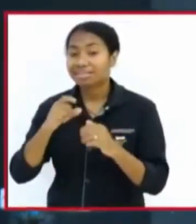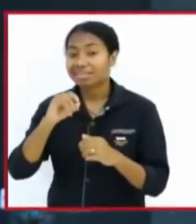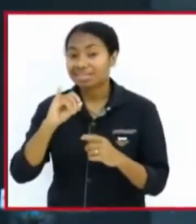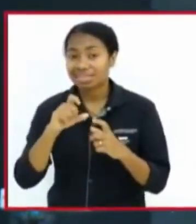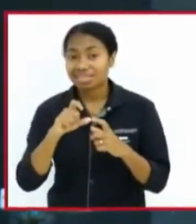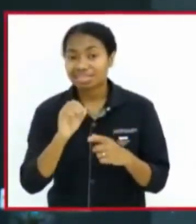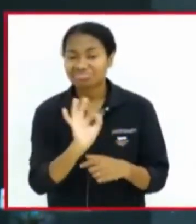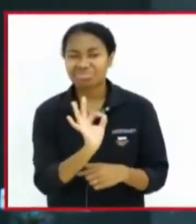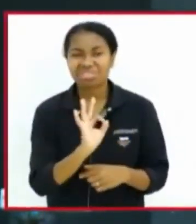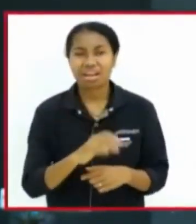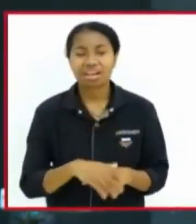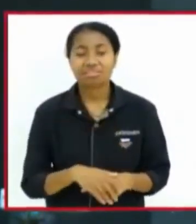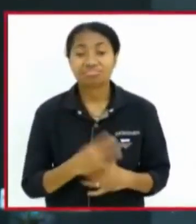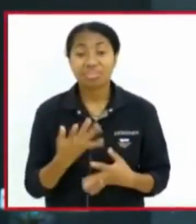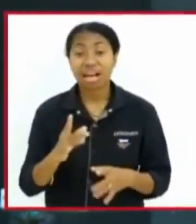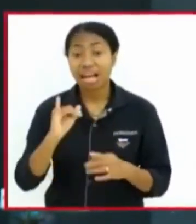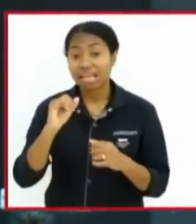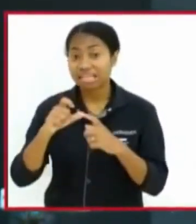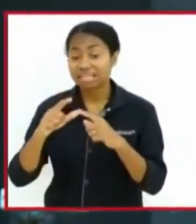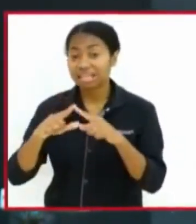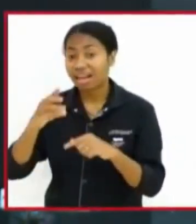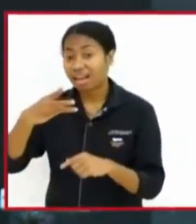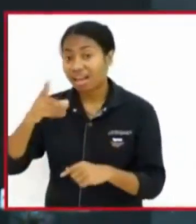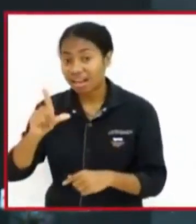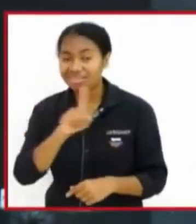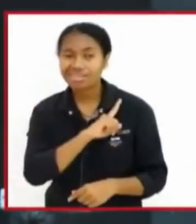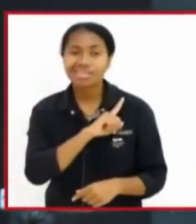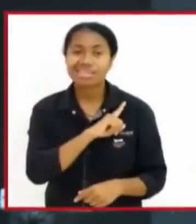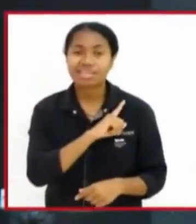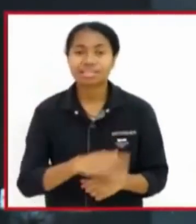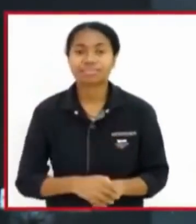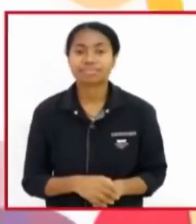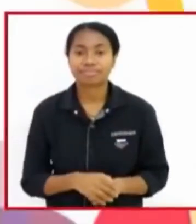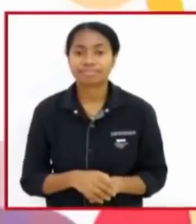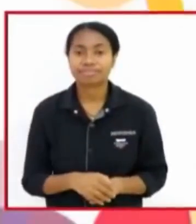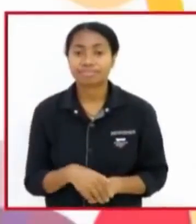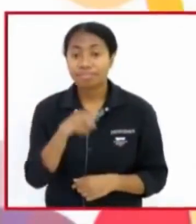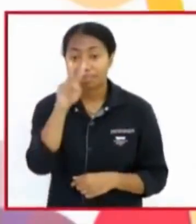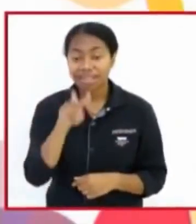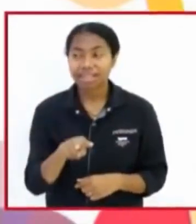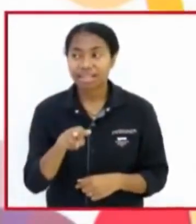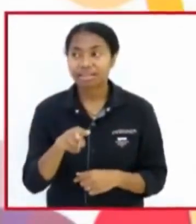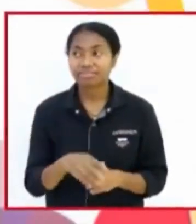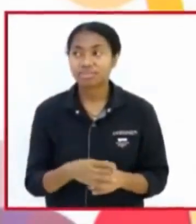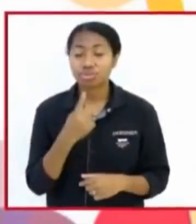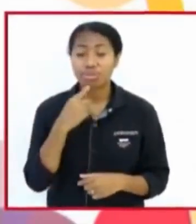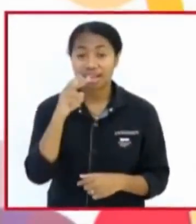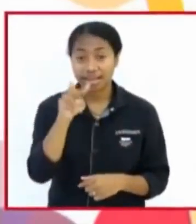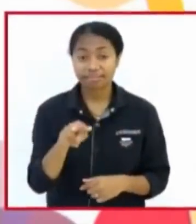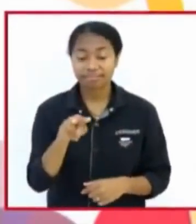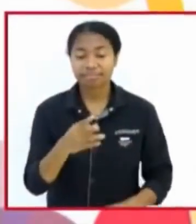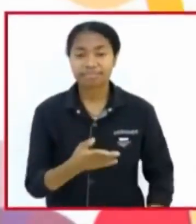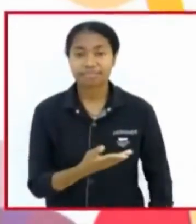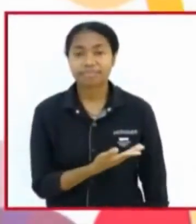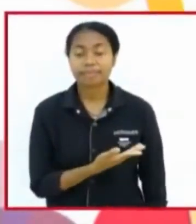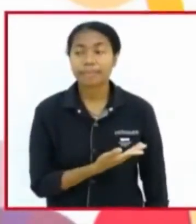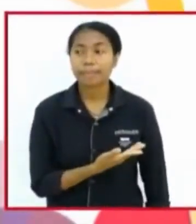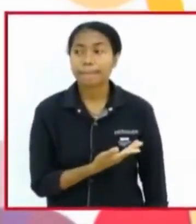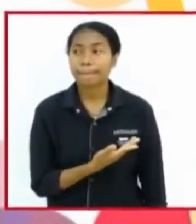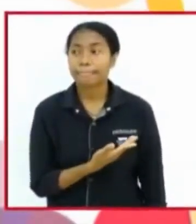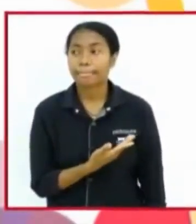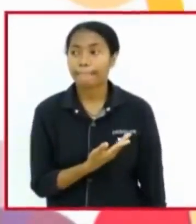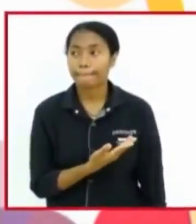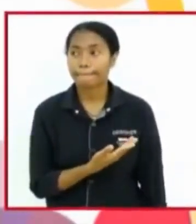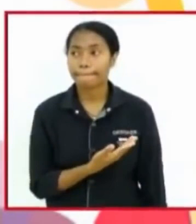saat itu menjadi sendirian perhatikan kutipan ini Israel meminta dukungan Amerika